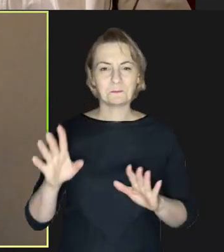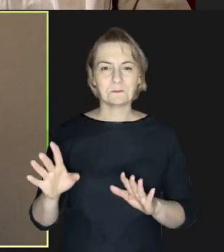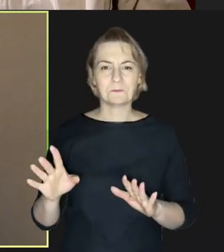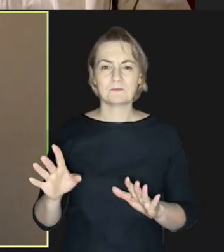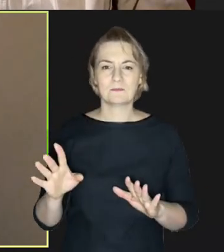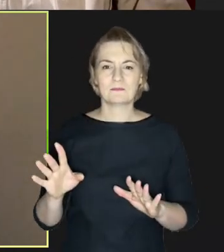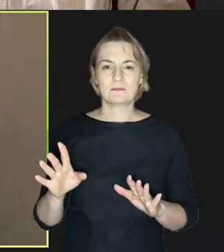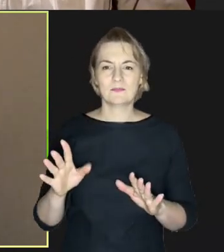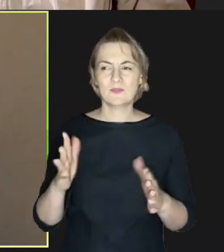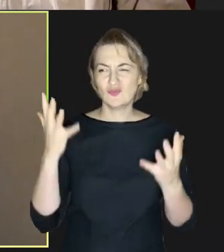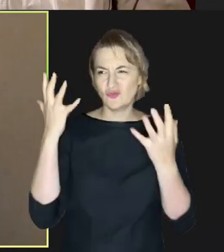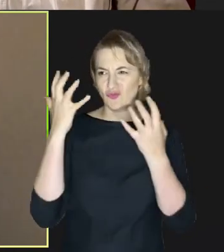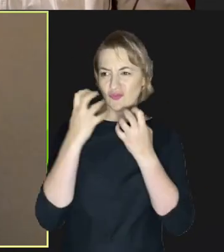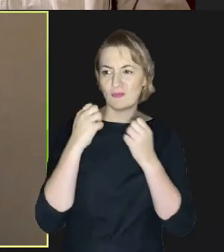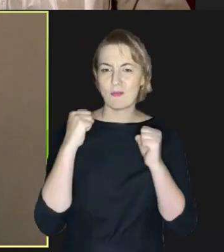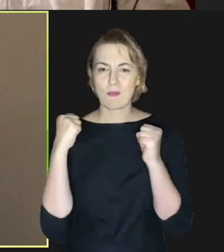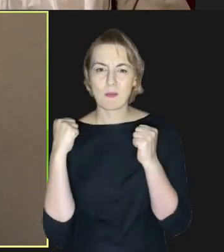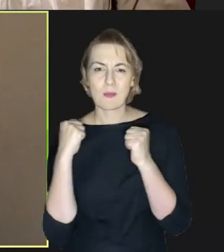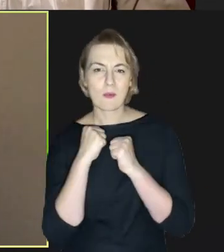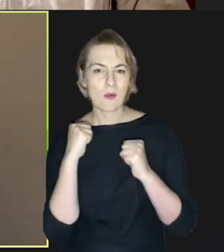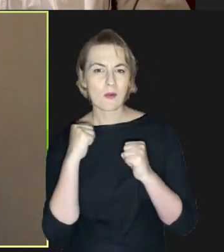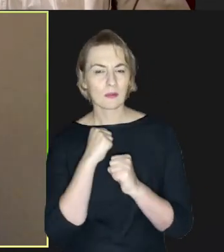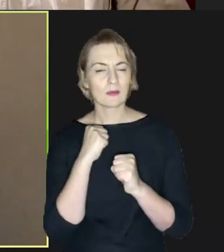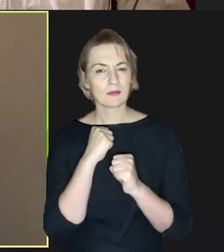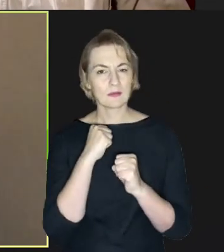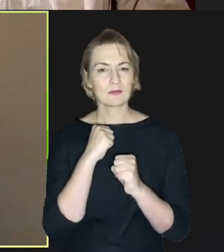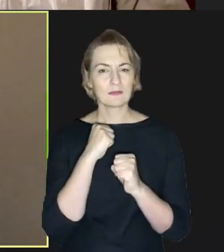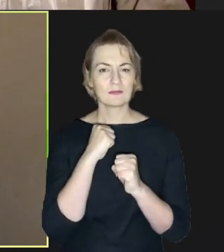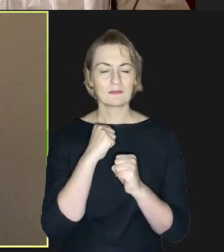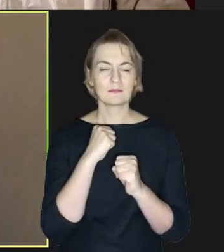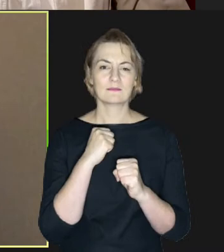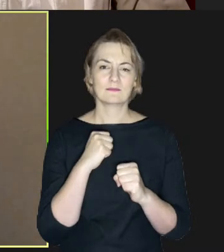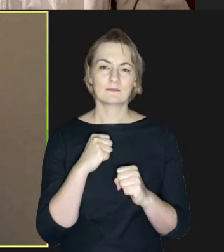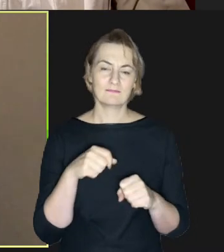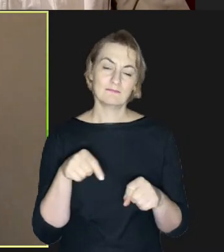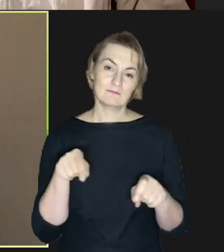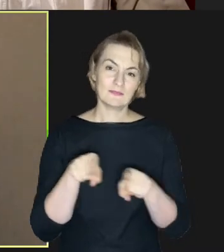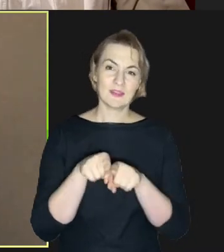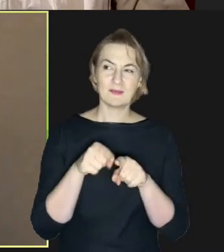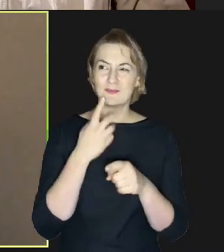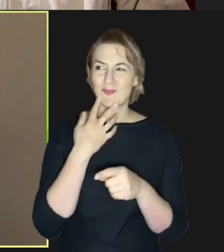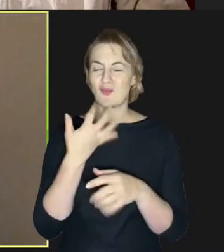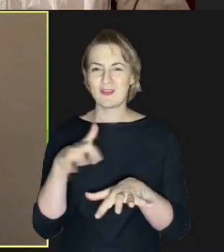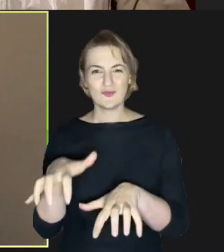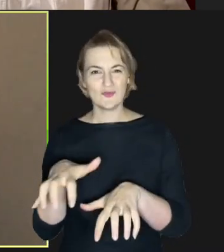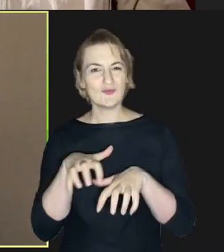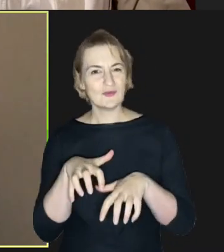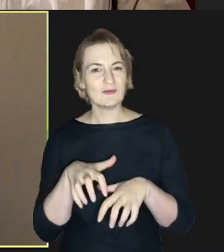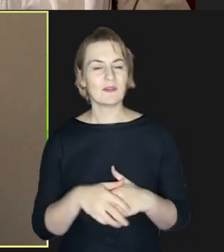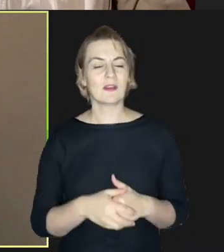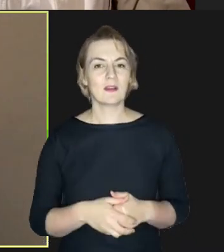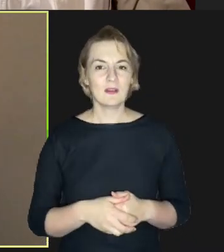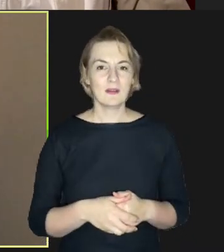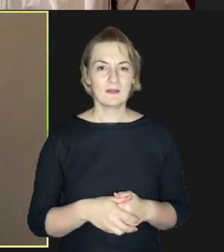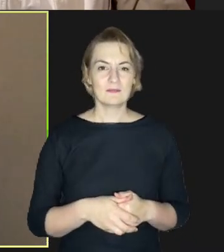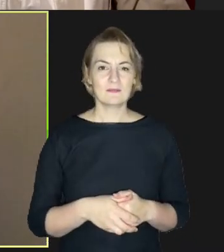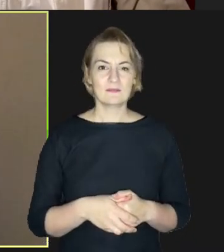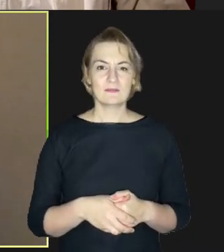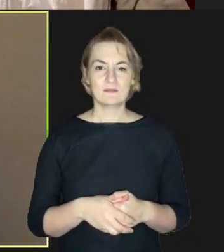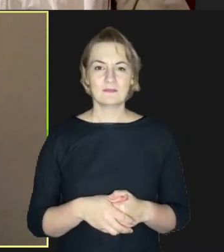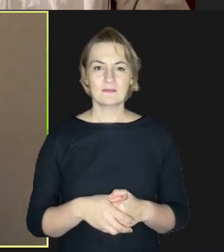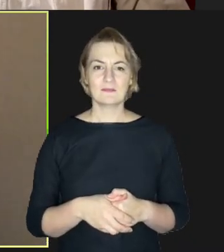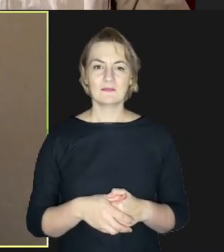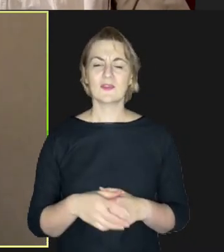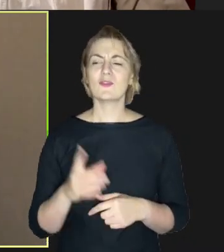i ciemnością i lękiem i być może jakąś chciwością, no to, to